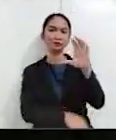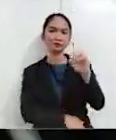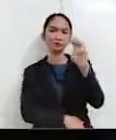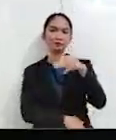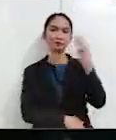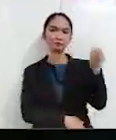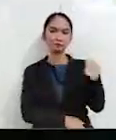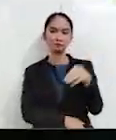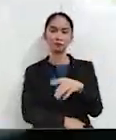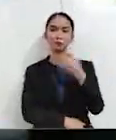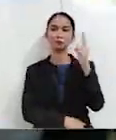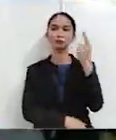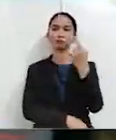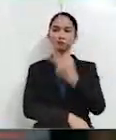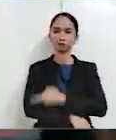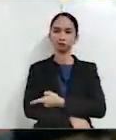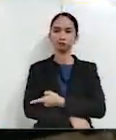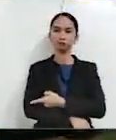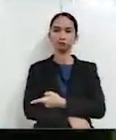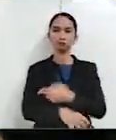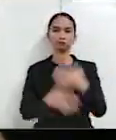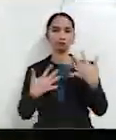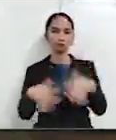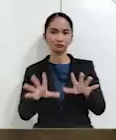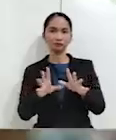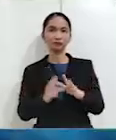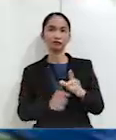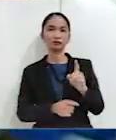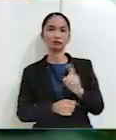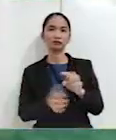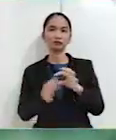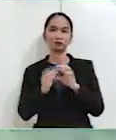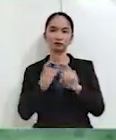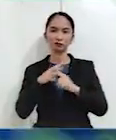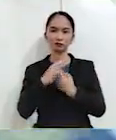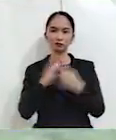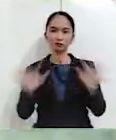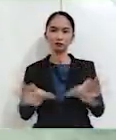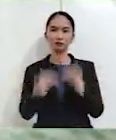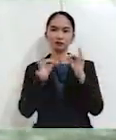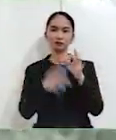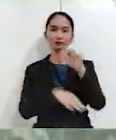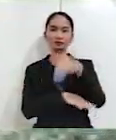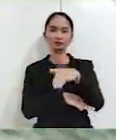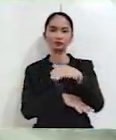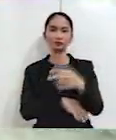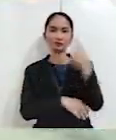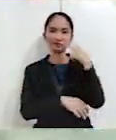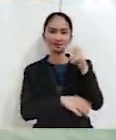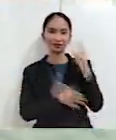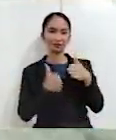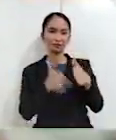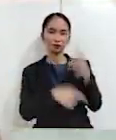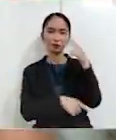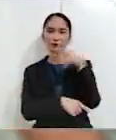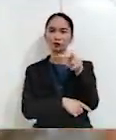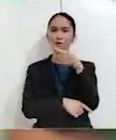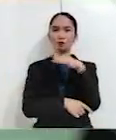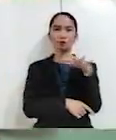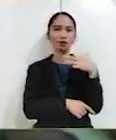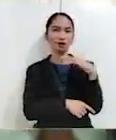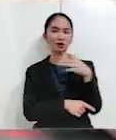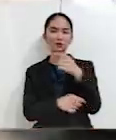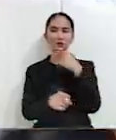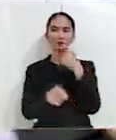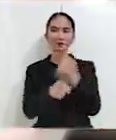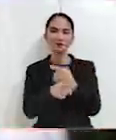araw matapos magsimula ang simbang gabi. Ang kalsadang kasi ito, tingnan nyo naman, wow! Talaga namang